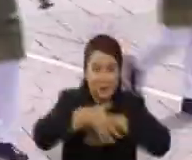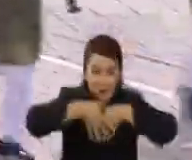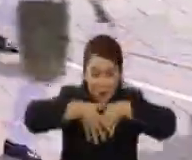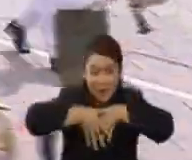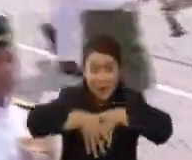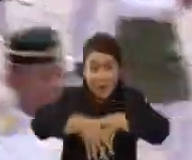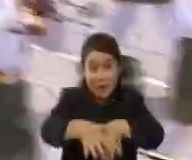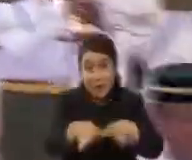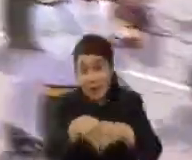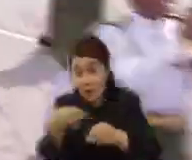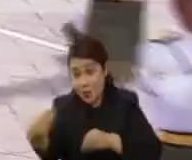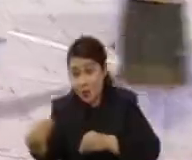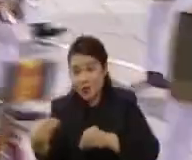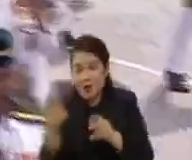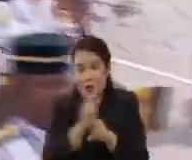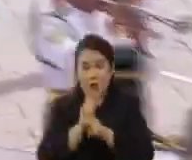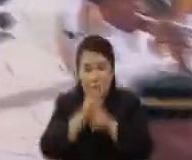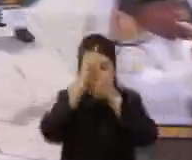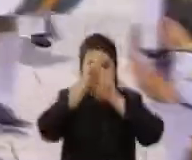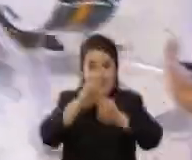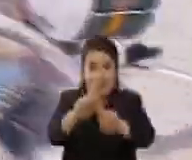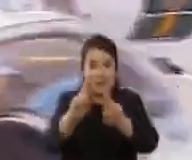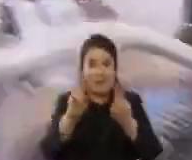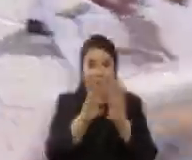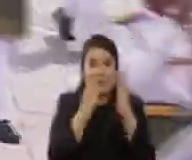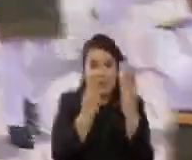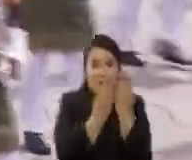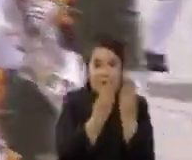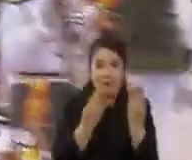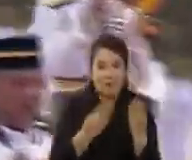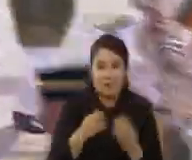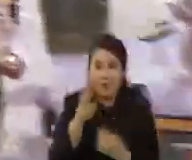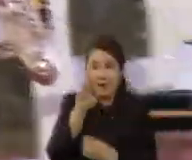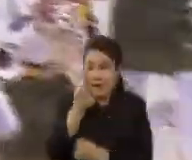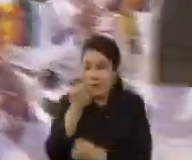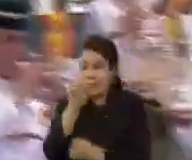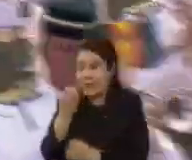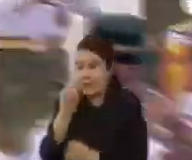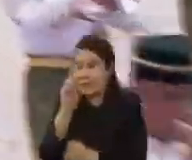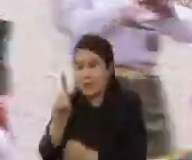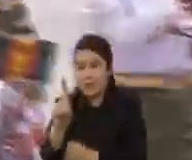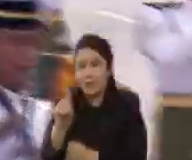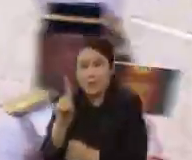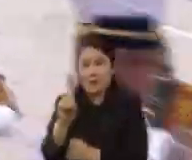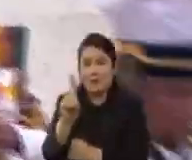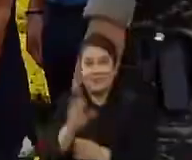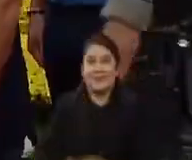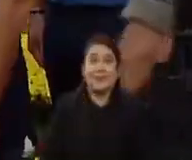Perbarisan keluar kawalan kehormatan utama dari Batalion Pertama Regimen Askar Melayu Diraja.